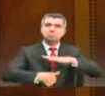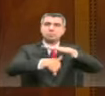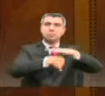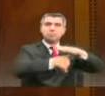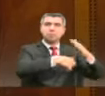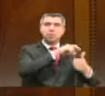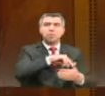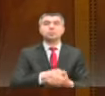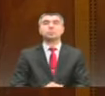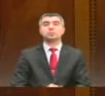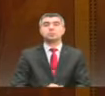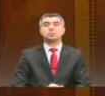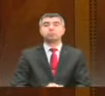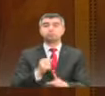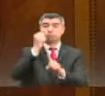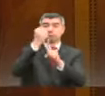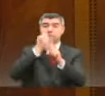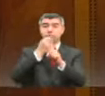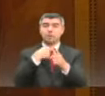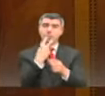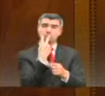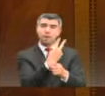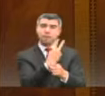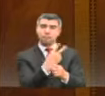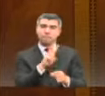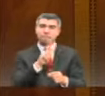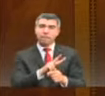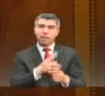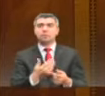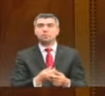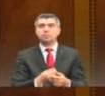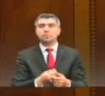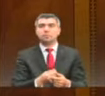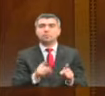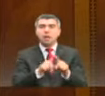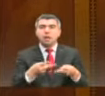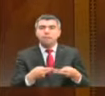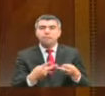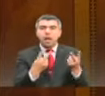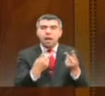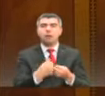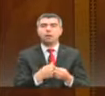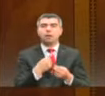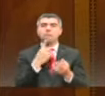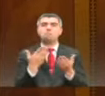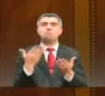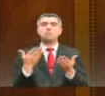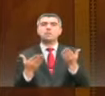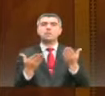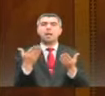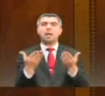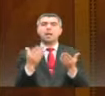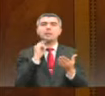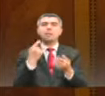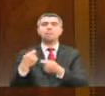أنجزت إصلاحات هيكلية عميقة ساهمت أساساً في المحافظة على التوازنات